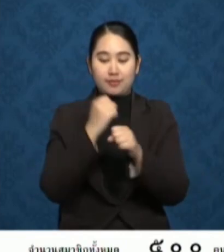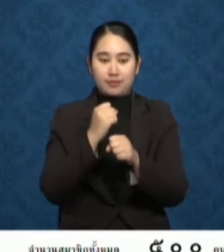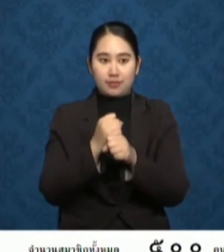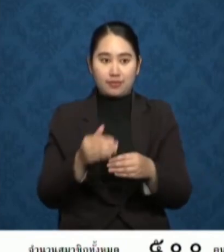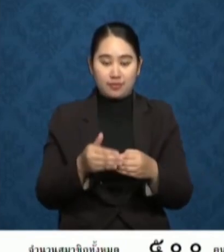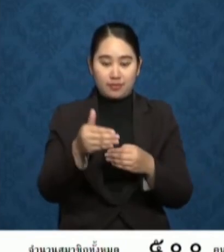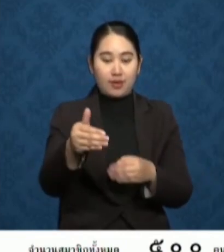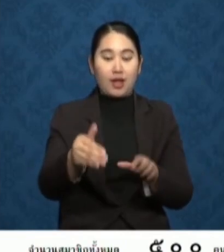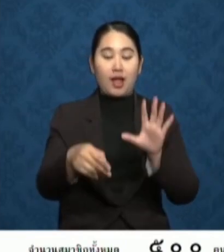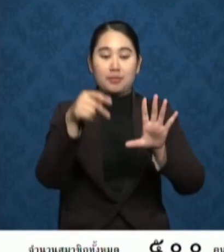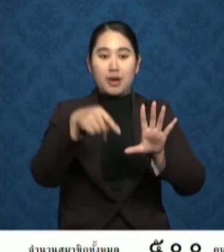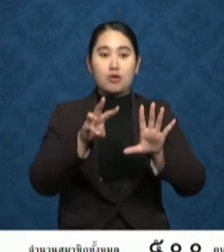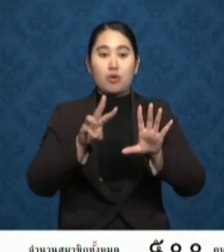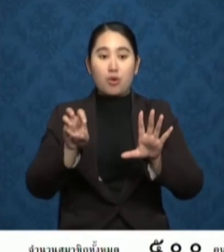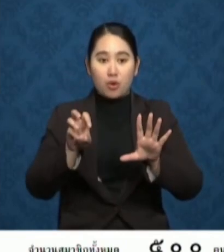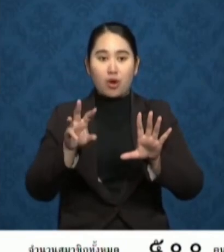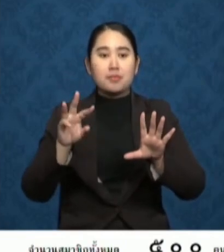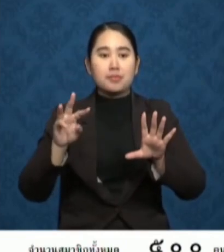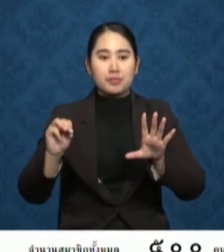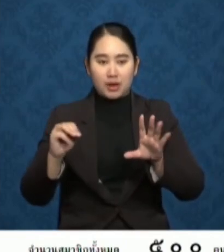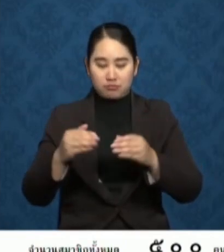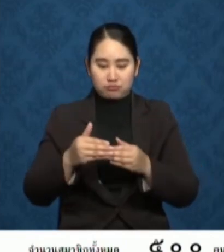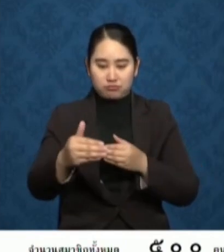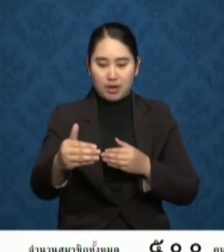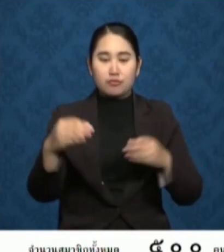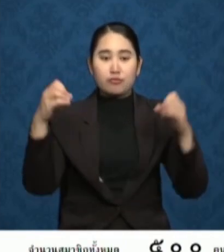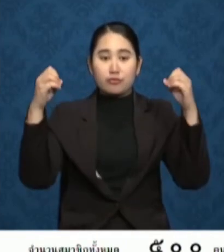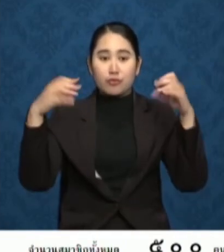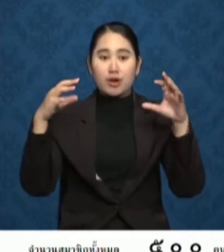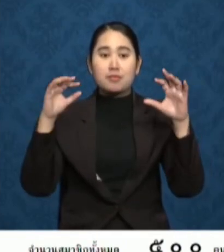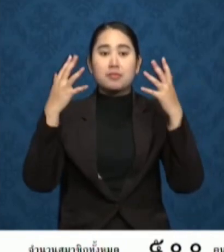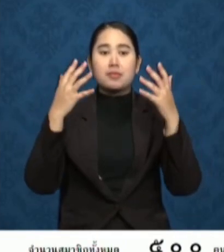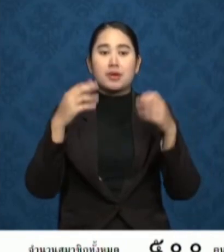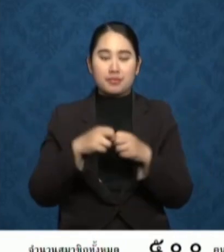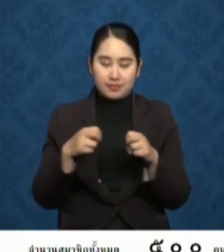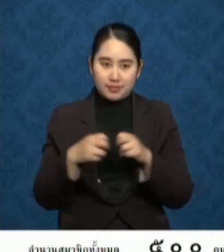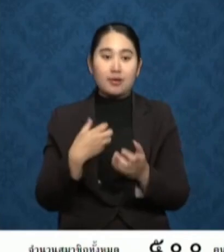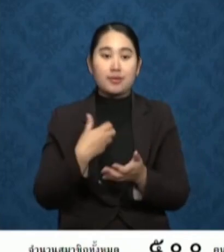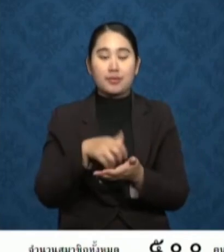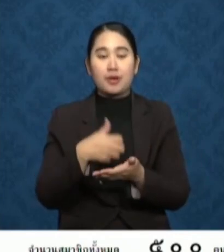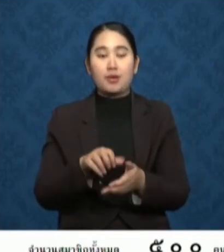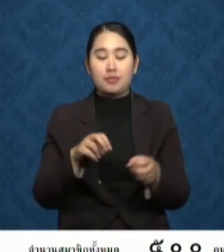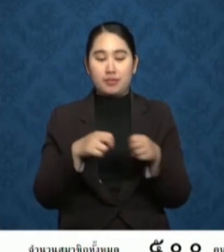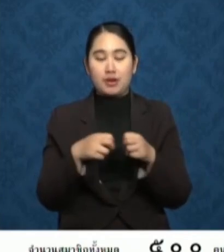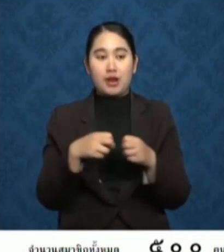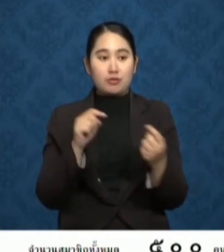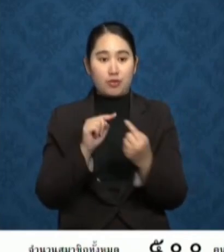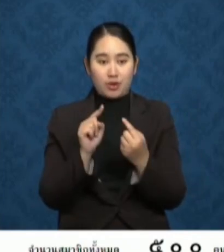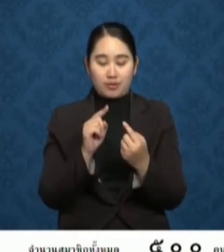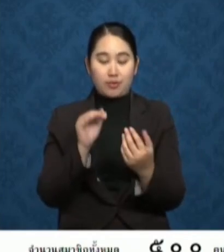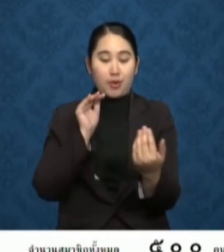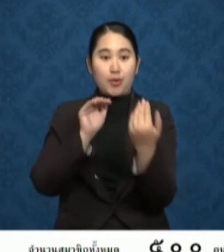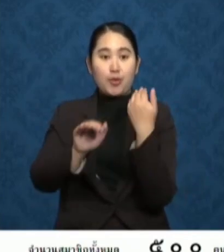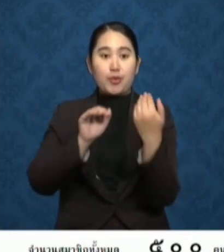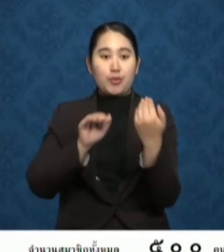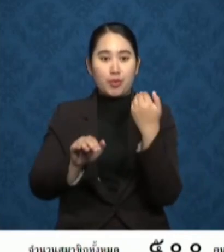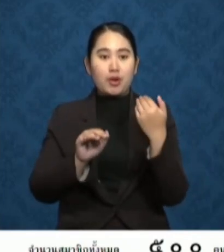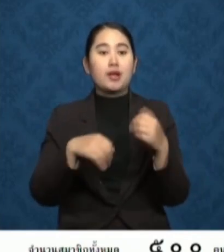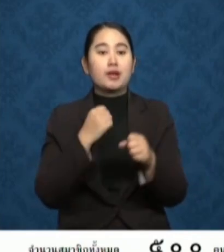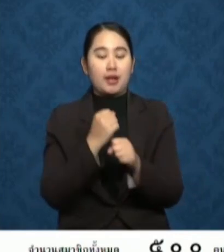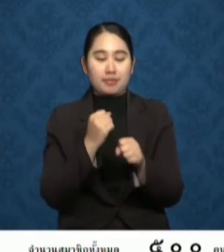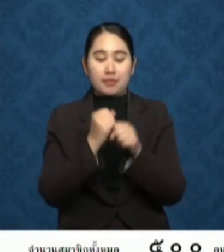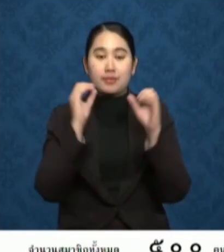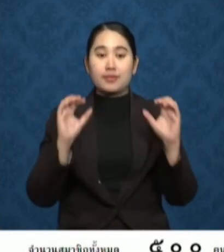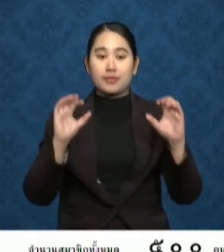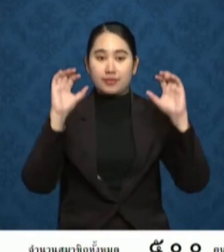ถาก 5,600 เมรตPLE ไม่มีไฟฟ้าตลอดเส้นทางซึ่anish naught นนการเชื่้มต่ประยหนวยงานรัชศก